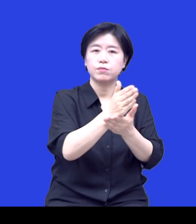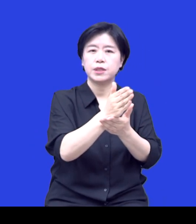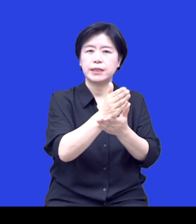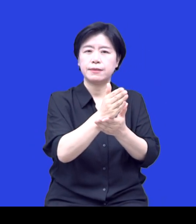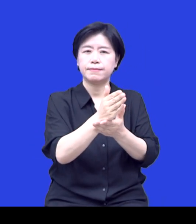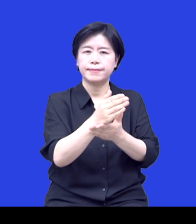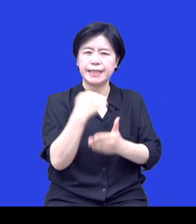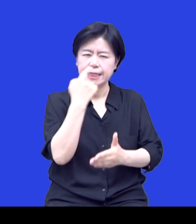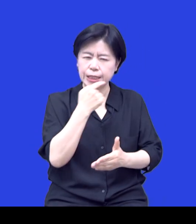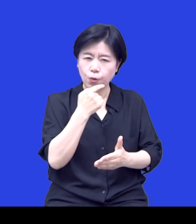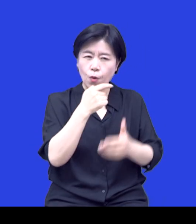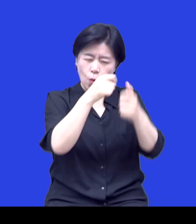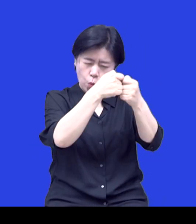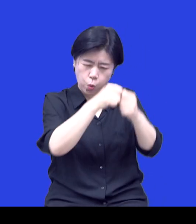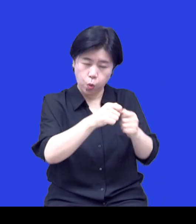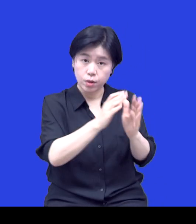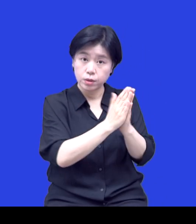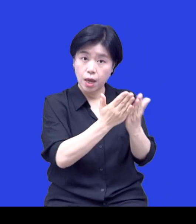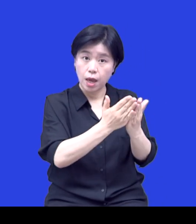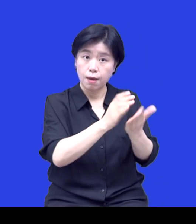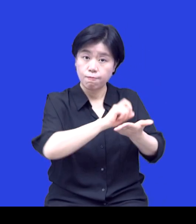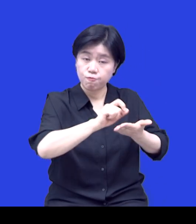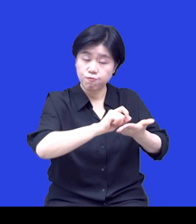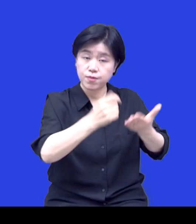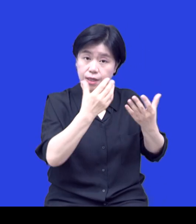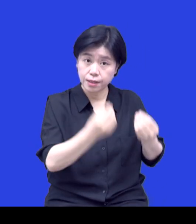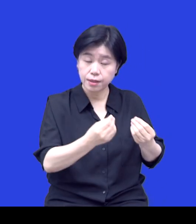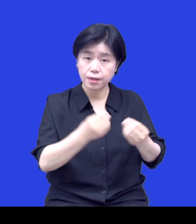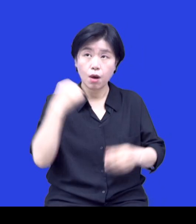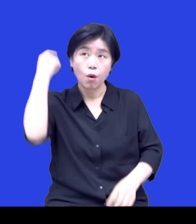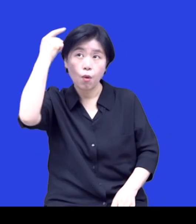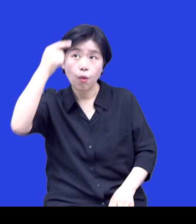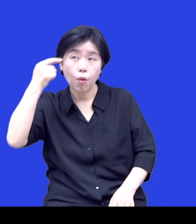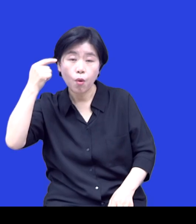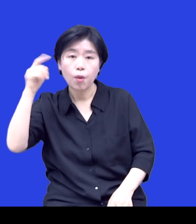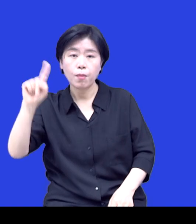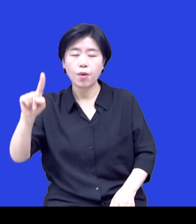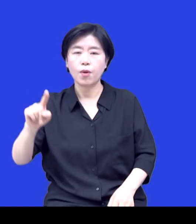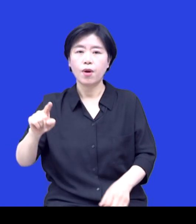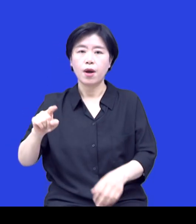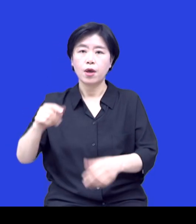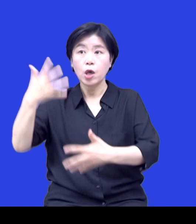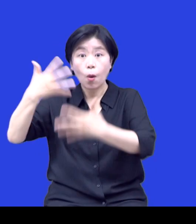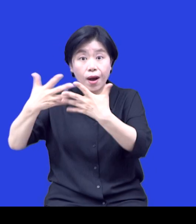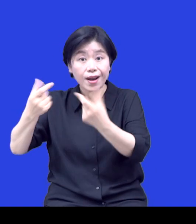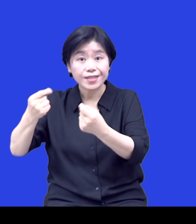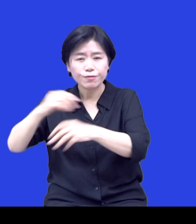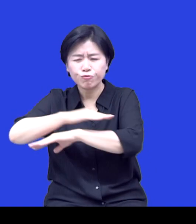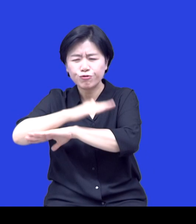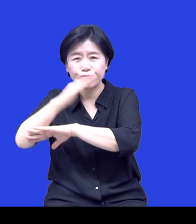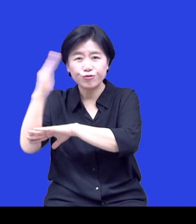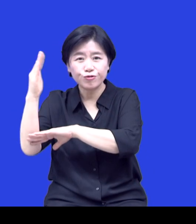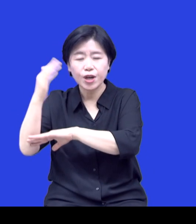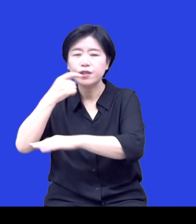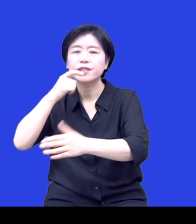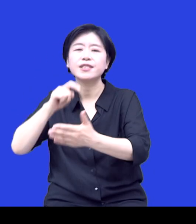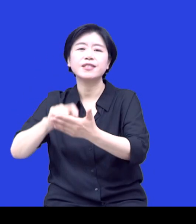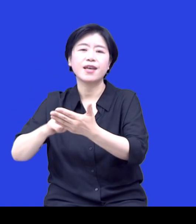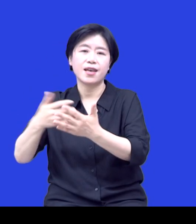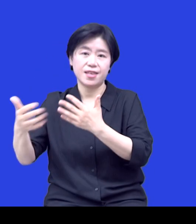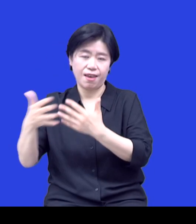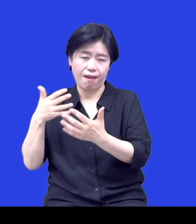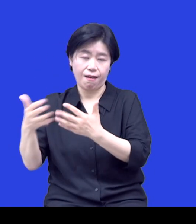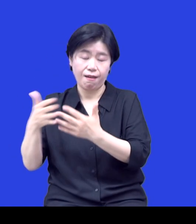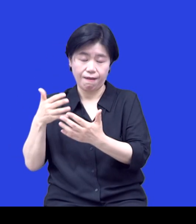예. 그 친구가 톨킨이잖아요. 네. 예. 톨킨한테도 똑같은 그거 쓴 게 이제 반지의 제왕인데 네. 반지의 제왕이랑 나니아